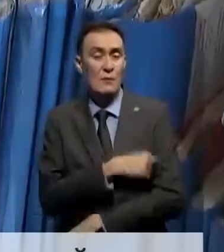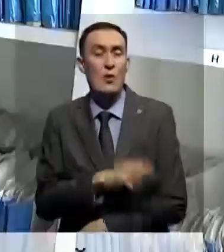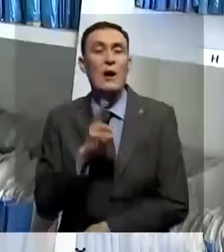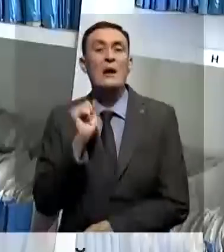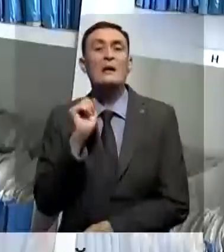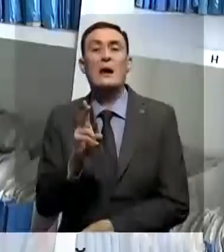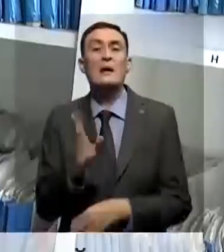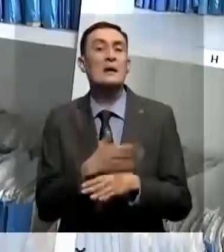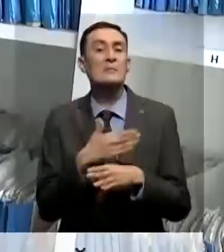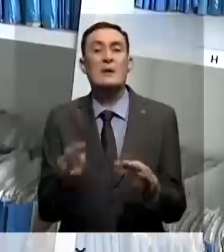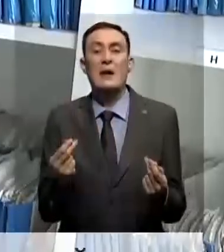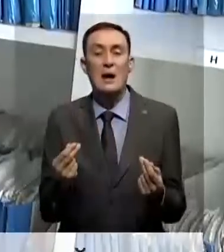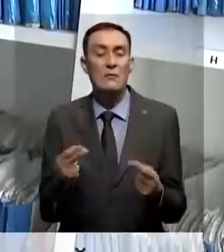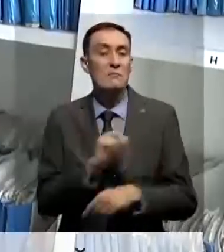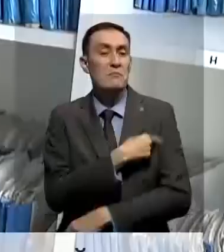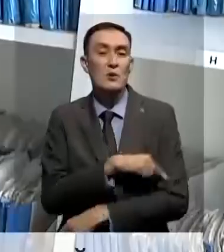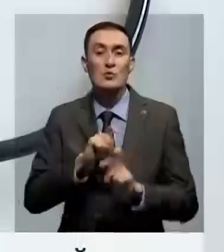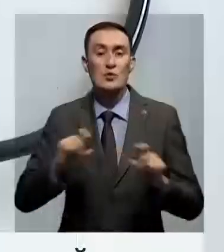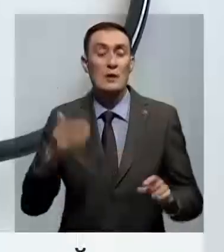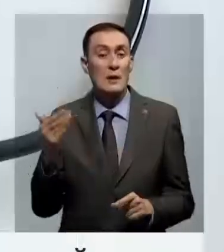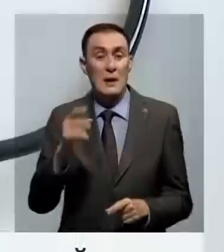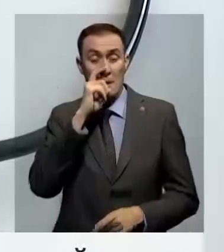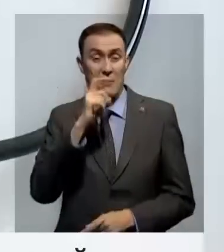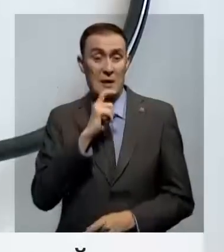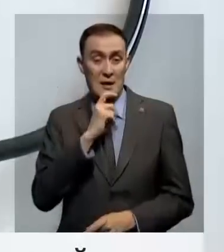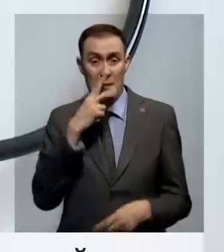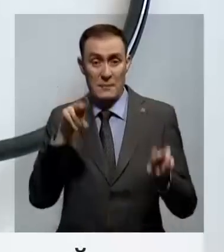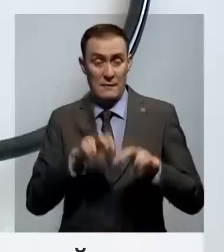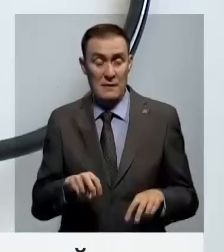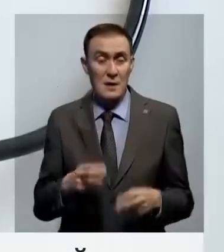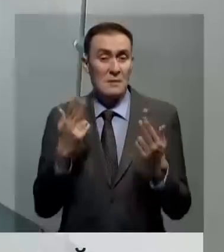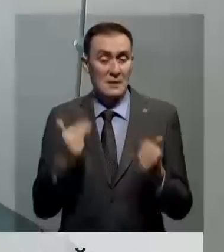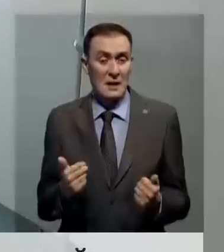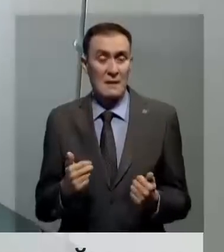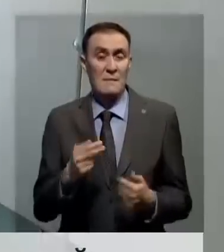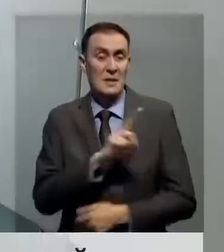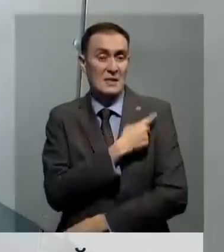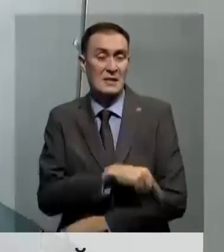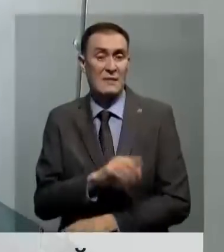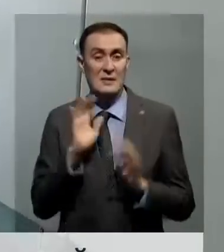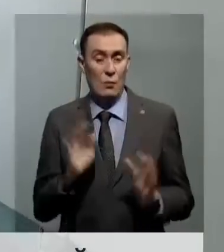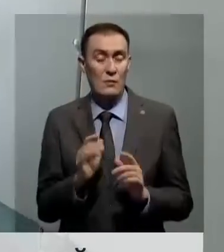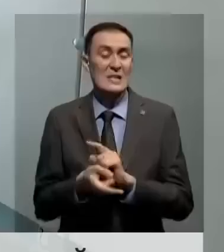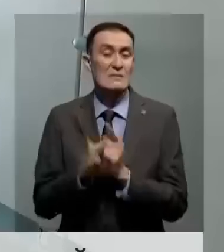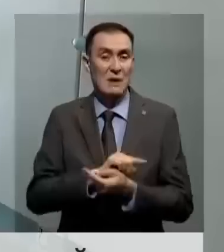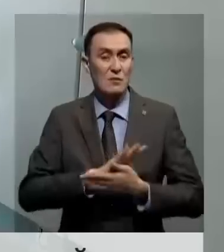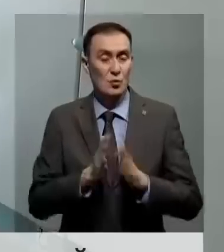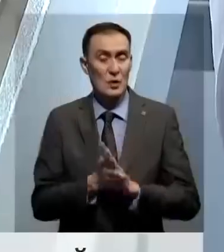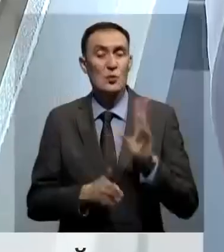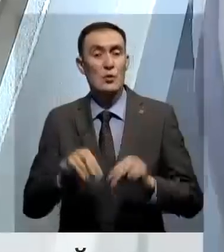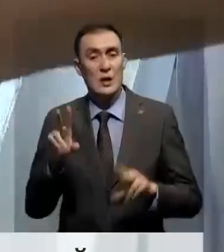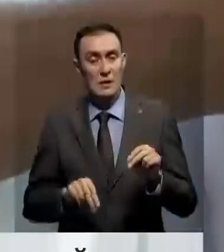как их распределяют? Уже в медучреждениях невозможно проконтролировать, признали в фонде медстрахования. Исправить ситуацию